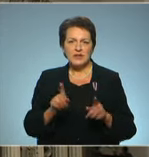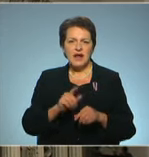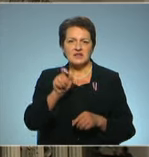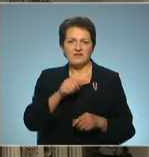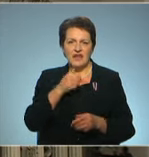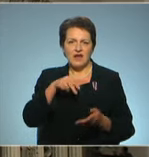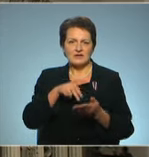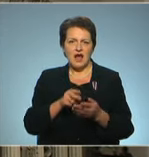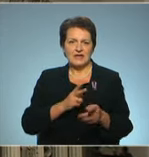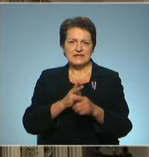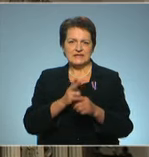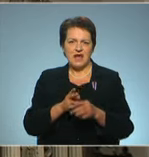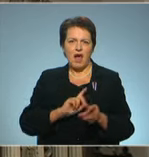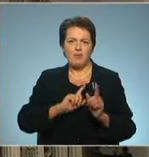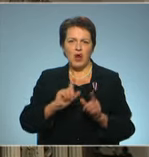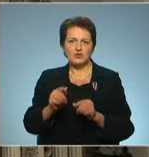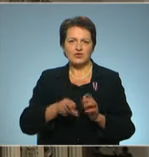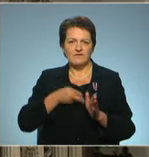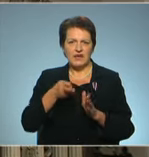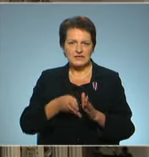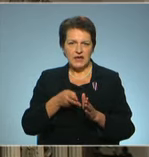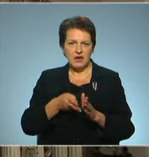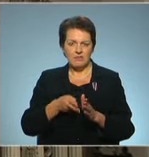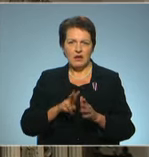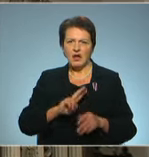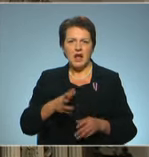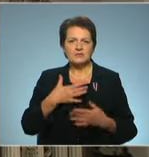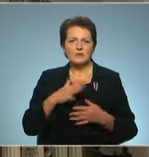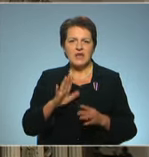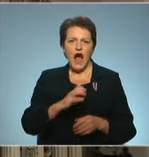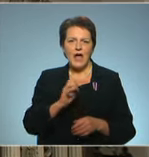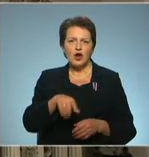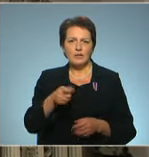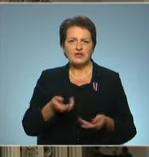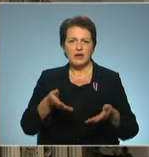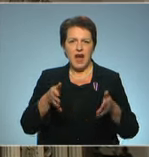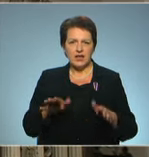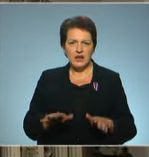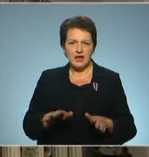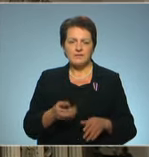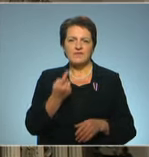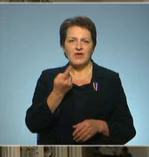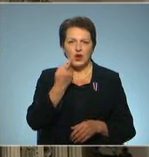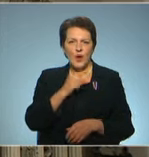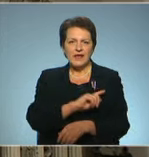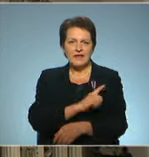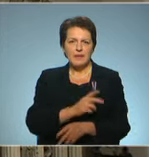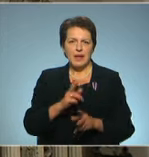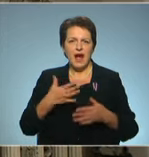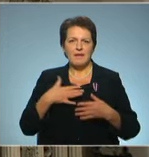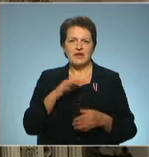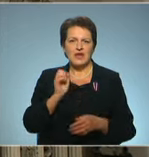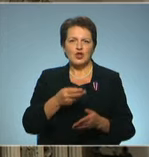braucošam vilcienam. Kas mums kā eiropiešiem atliek? Viena no iespējām, kā mēs teikt,